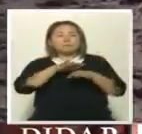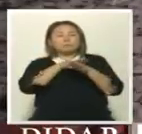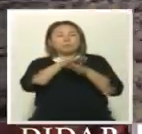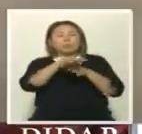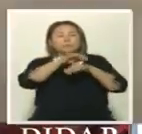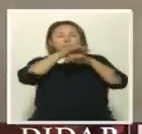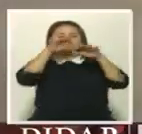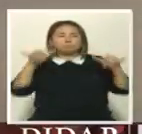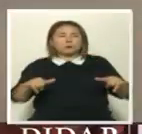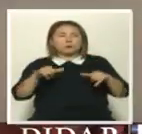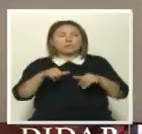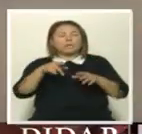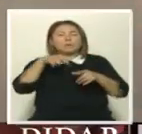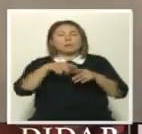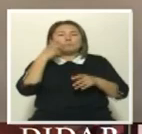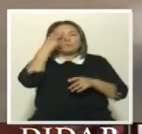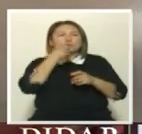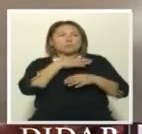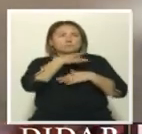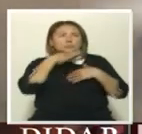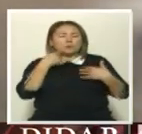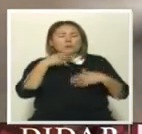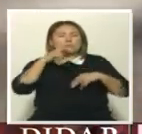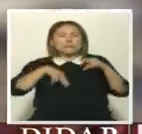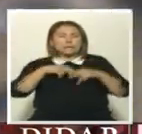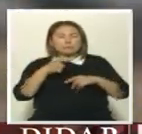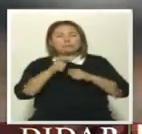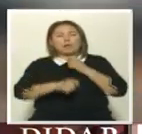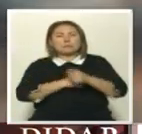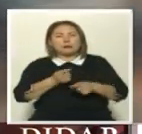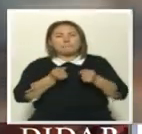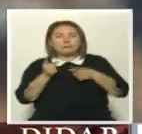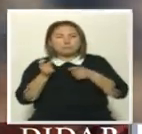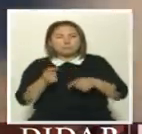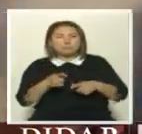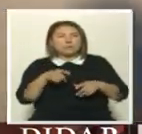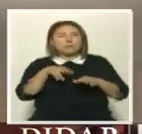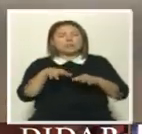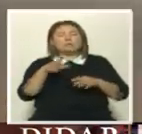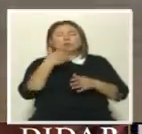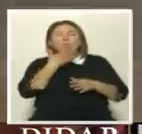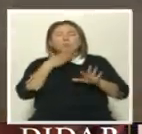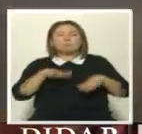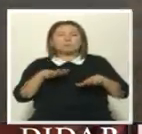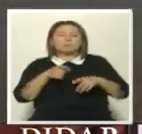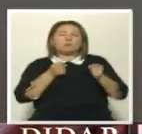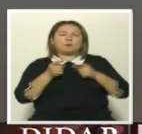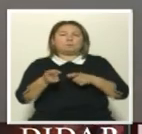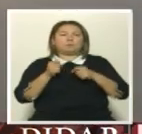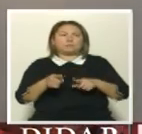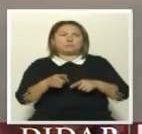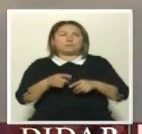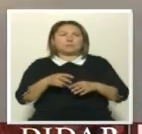пластиковыми пакетами твердыми бытовыми отходами строительными материалами стихийный полигон стал излюбленным местом для местных